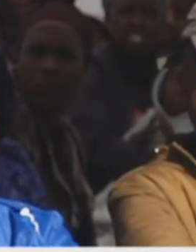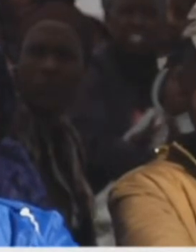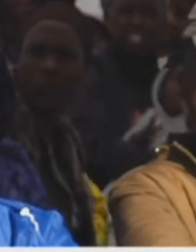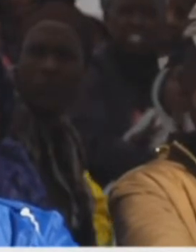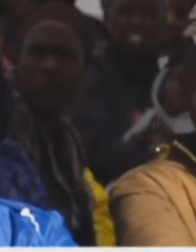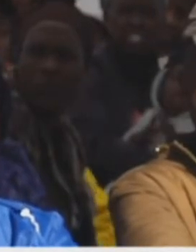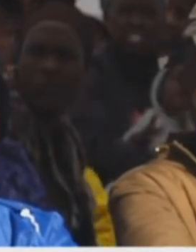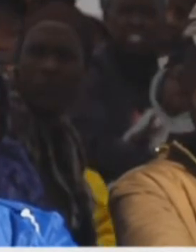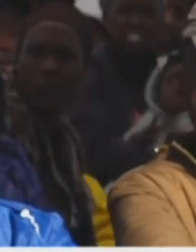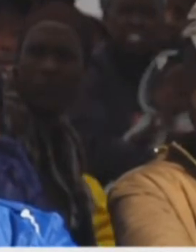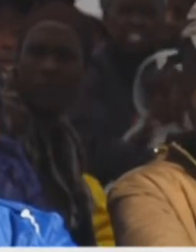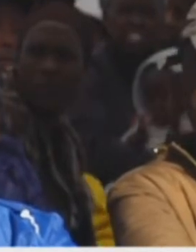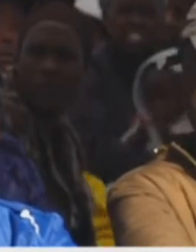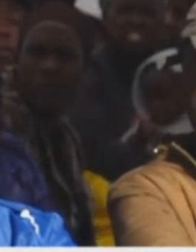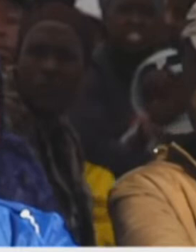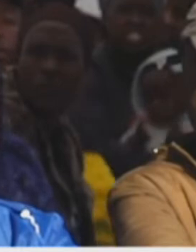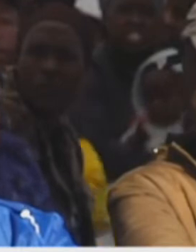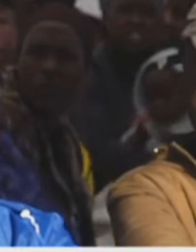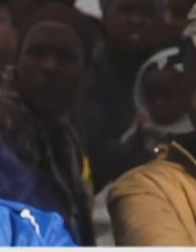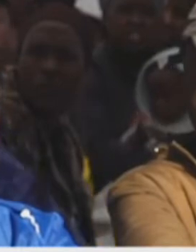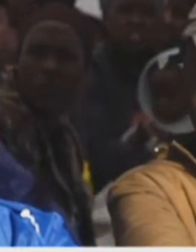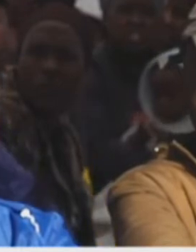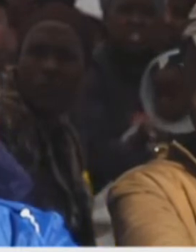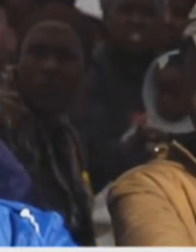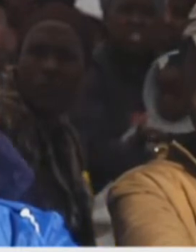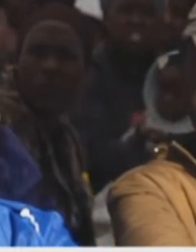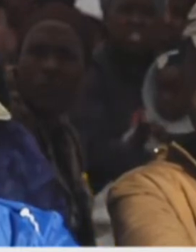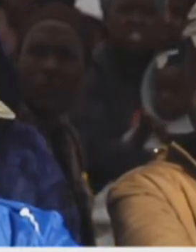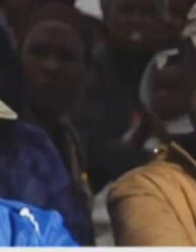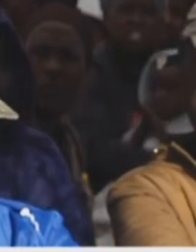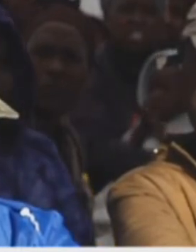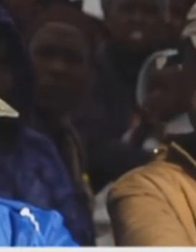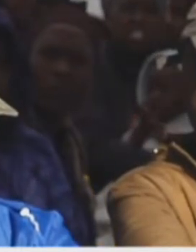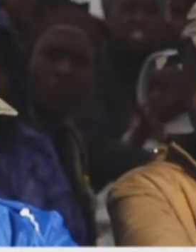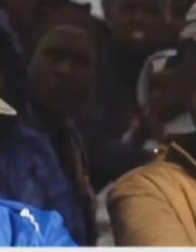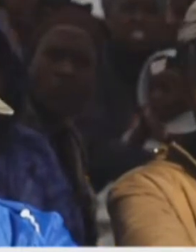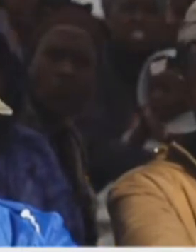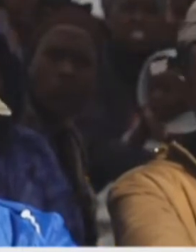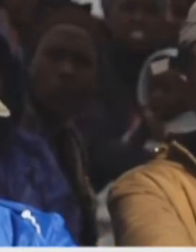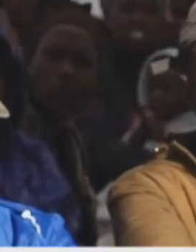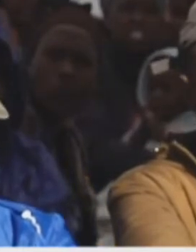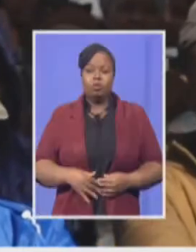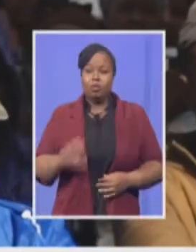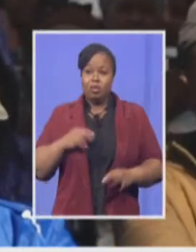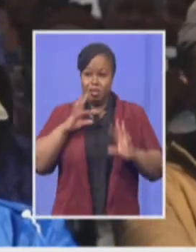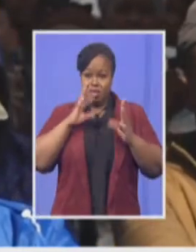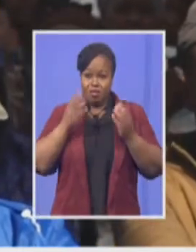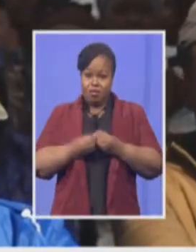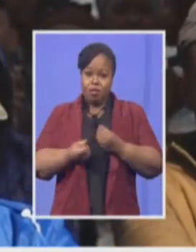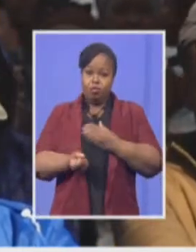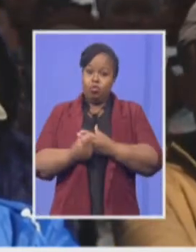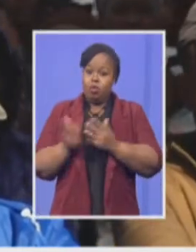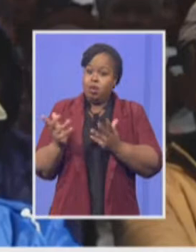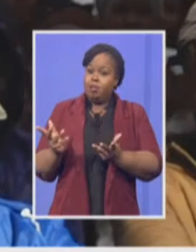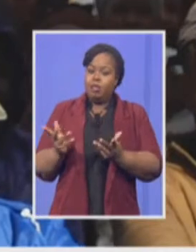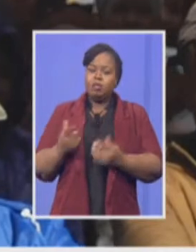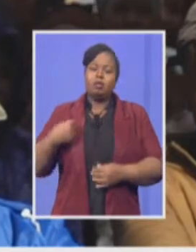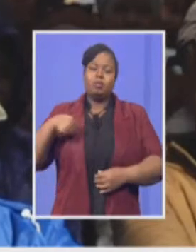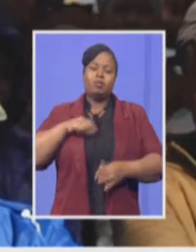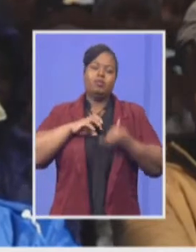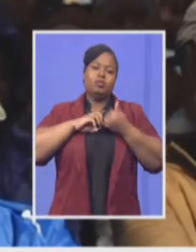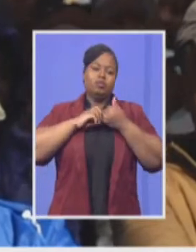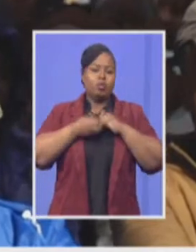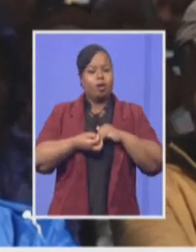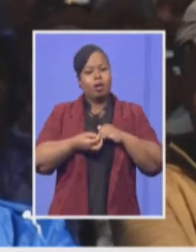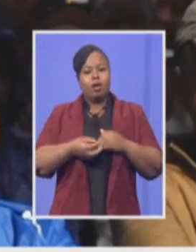ke iqiniso lona liyiqiniso njengamanje bakwenzeka izinto ezikanjena sizamile